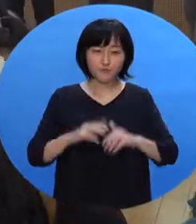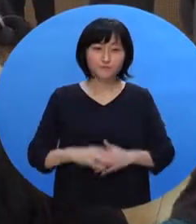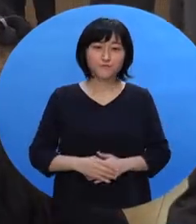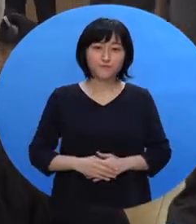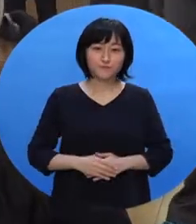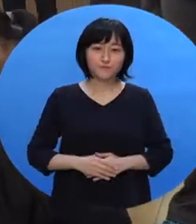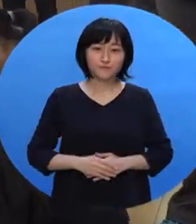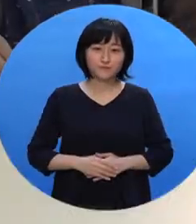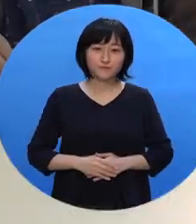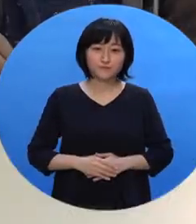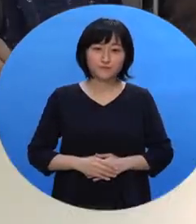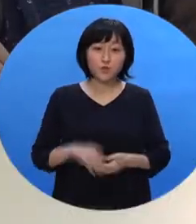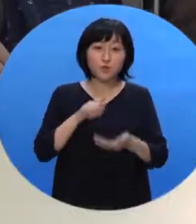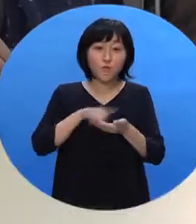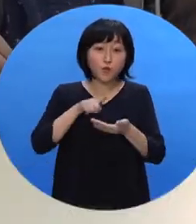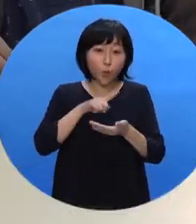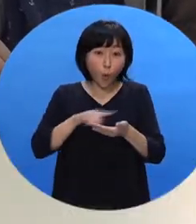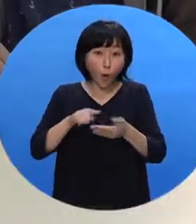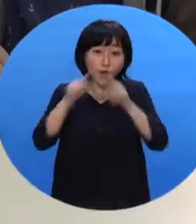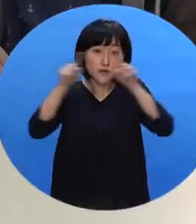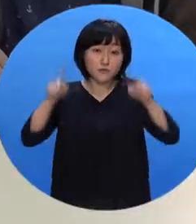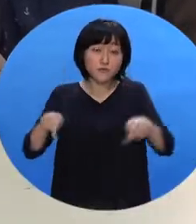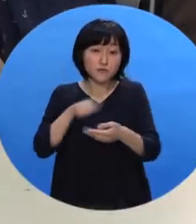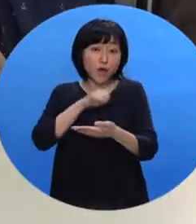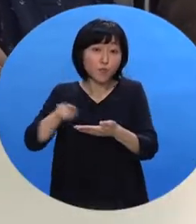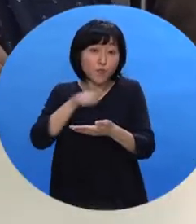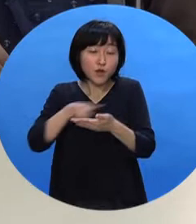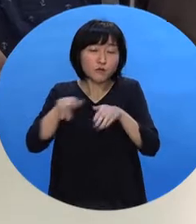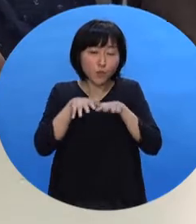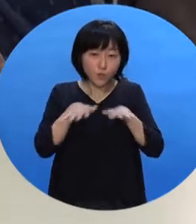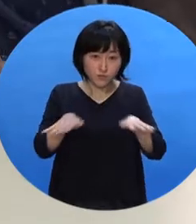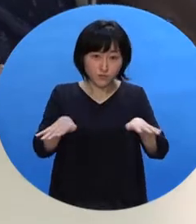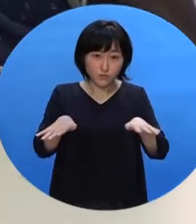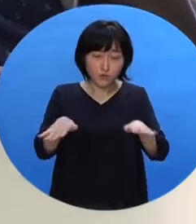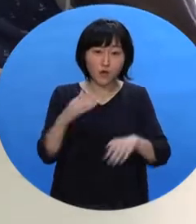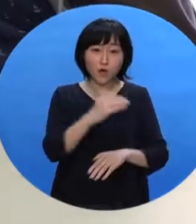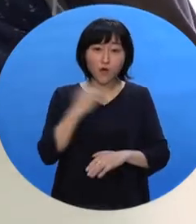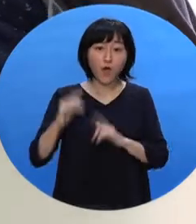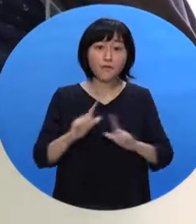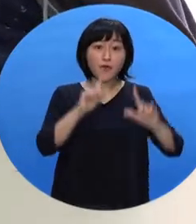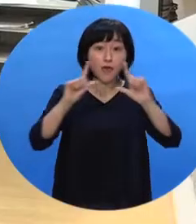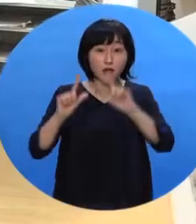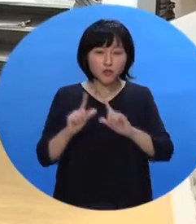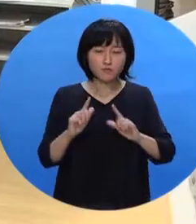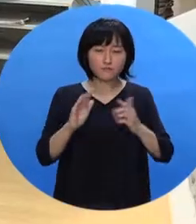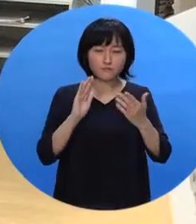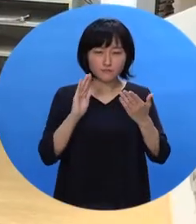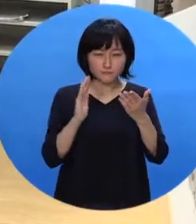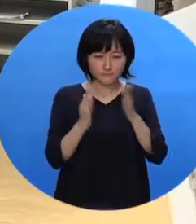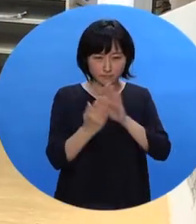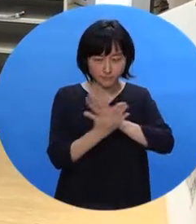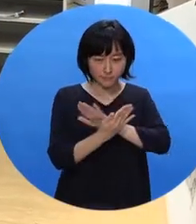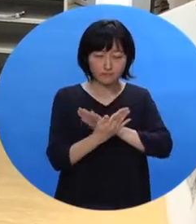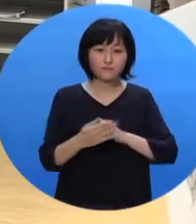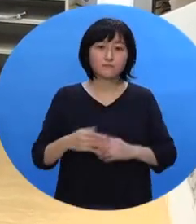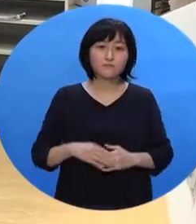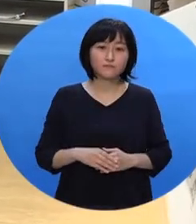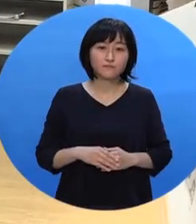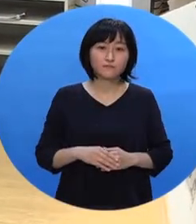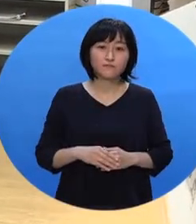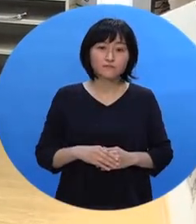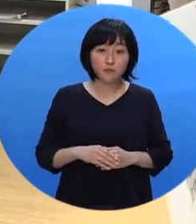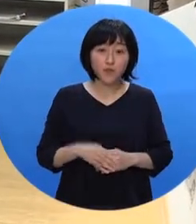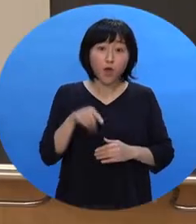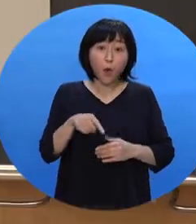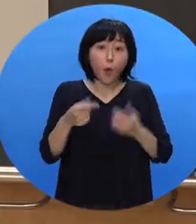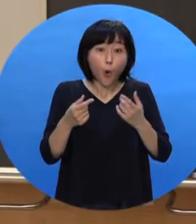並スタイル。スマートフォンやタブレットパソコンの普及は私たちの暮らしに大きな変化をもたらしました